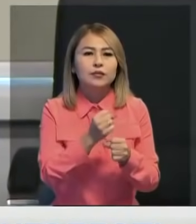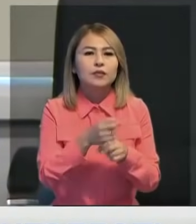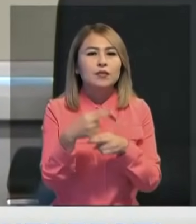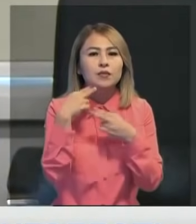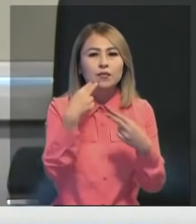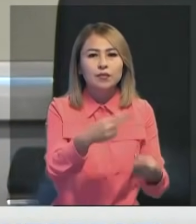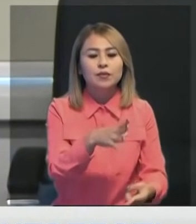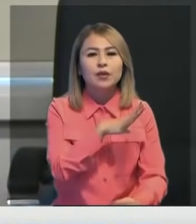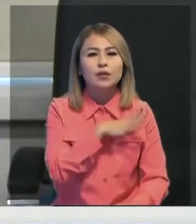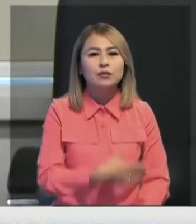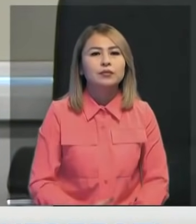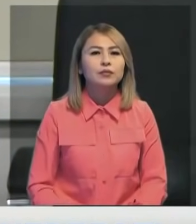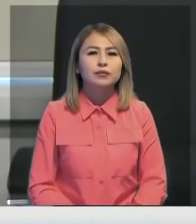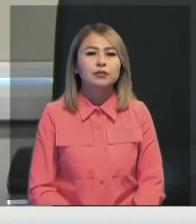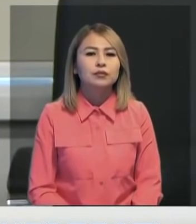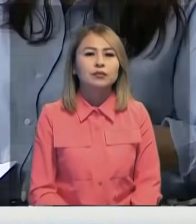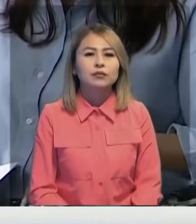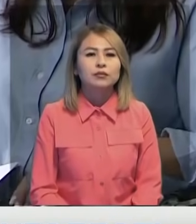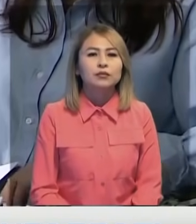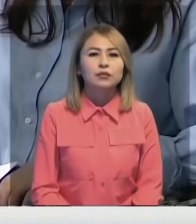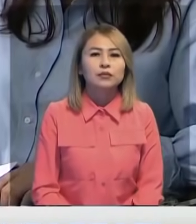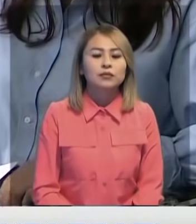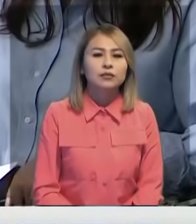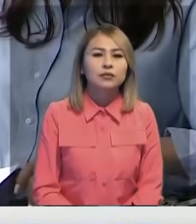мүмкіндіктеріне назар аударды.